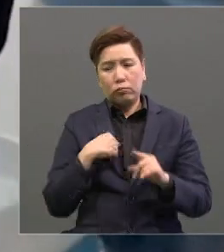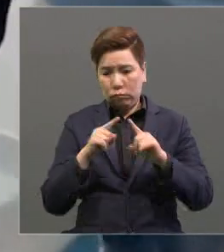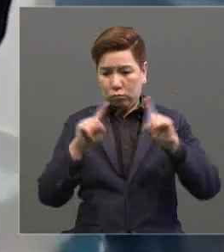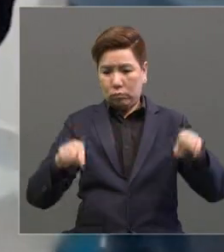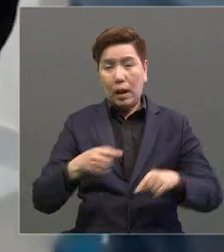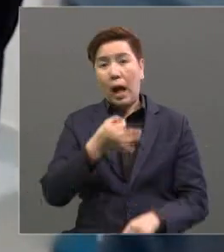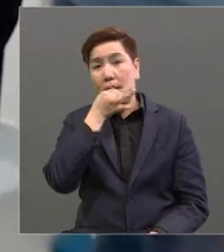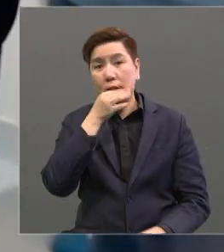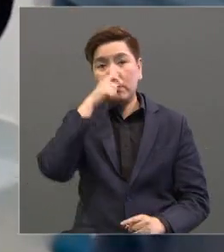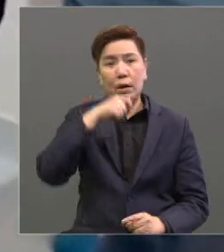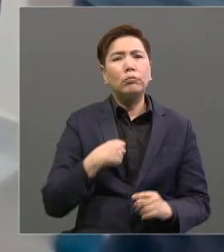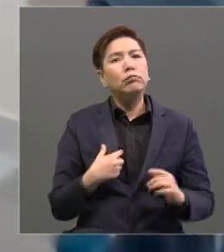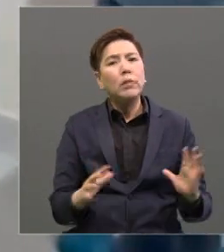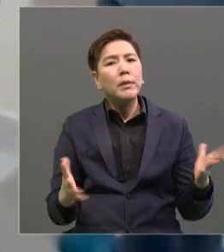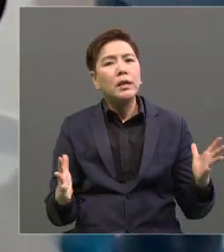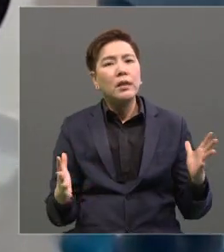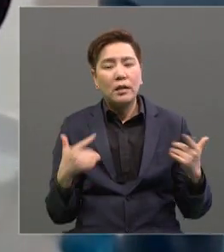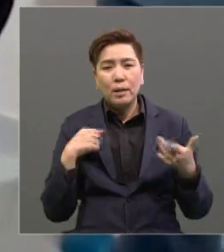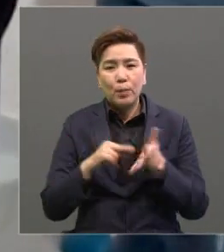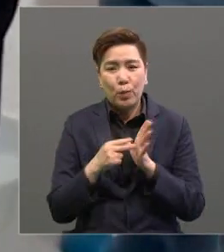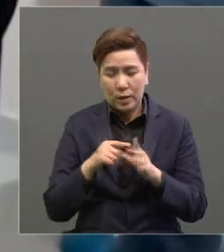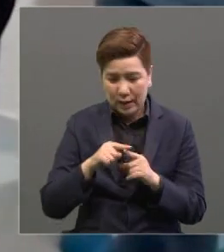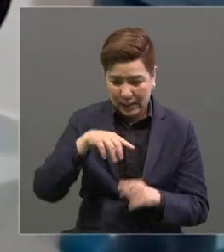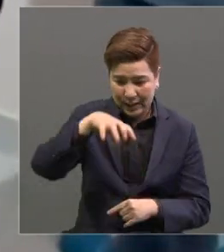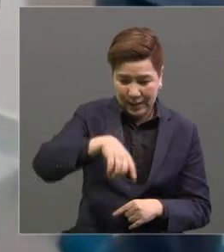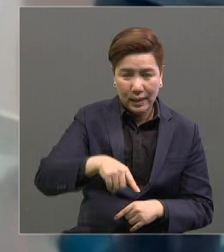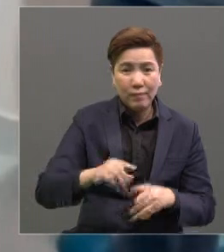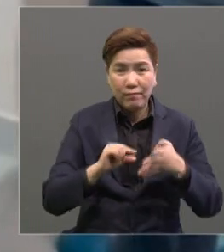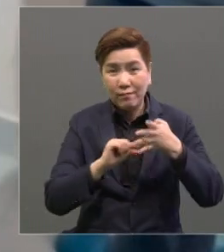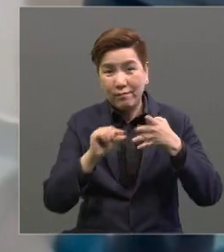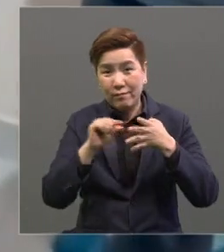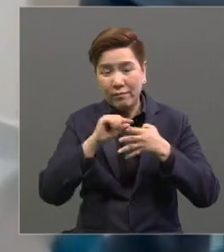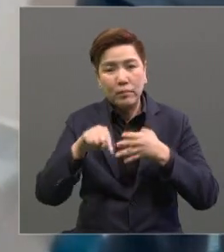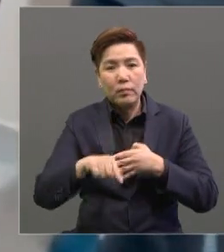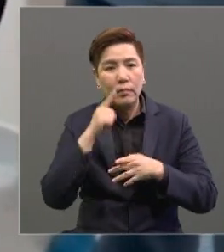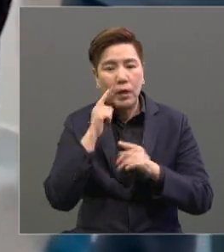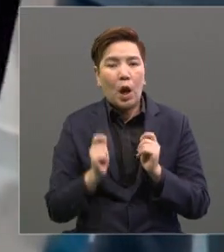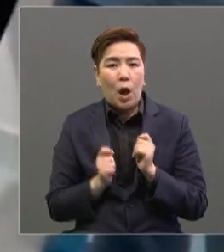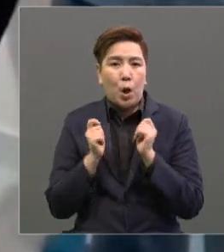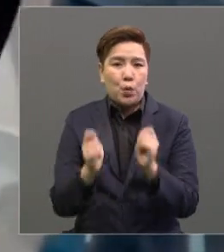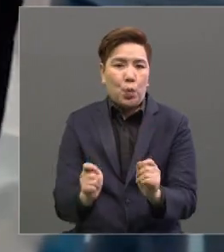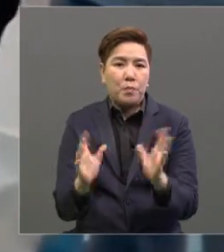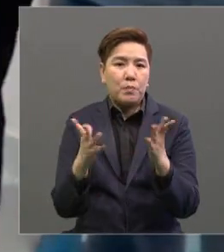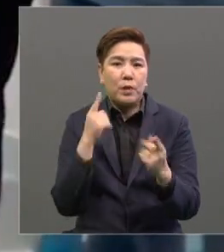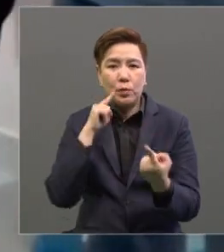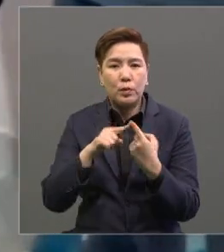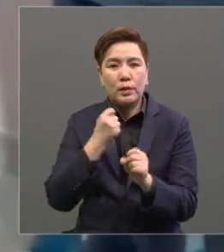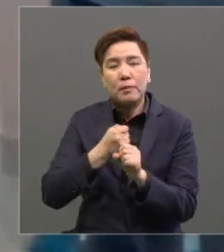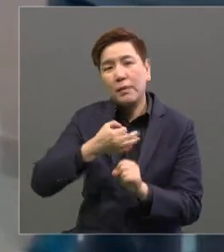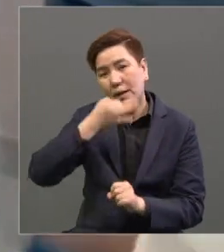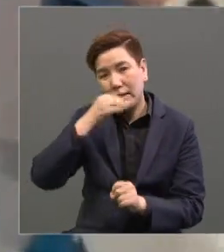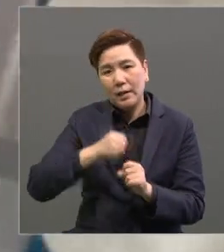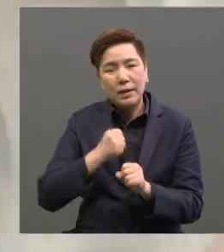มีใบประกอบวิชาชีพเวชการในประเทศไทยหรอกส่วนสถานที่ก็ยอมรับว่าไม่ได้รับอนุญาตให้มาประกอบ